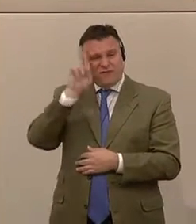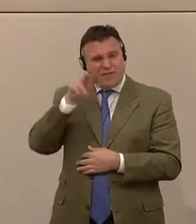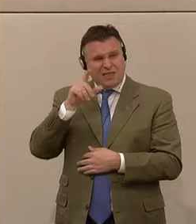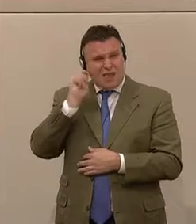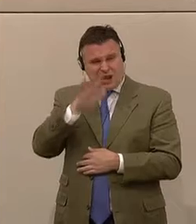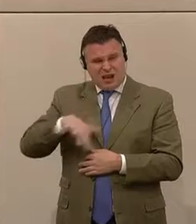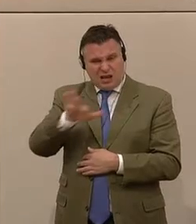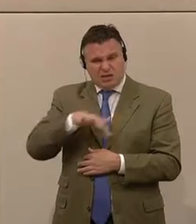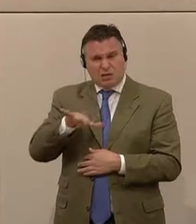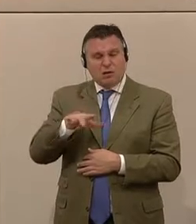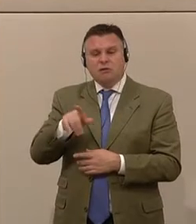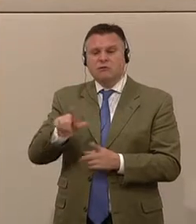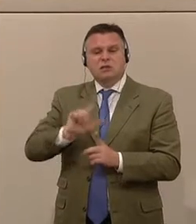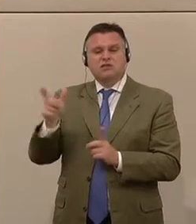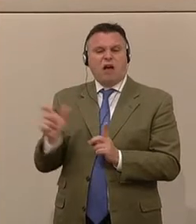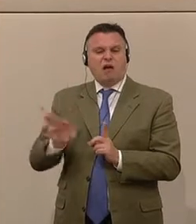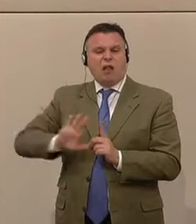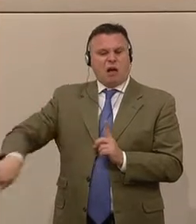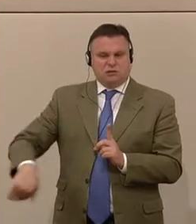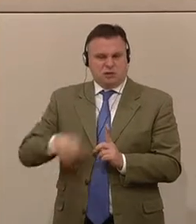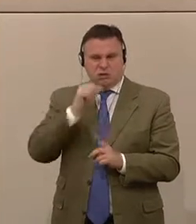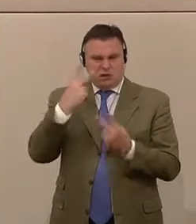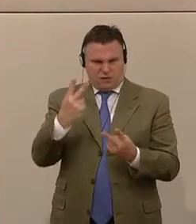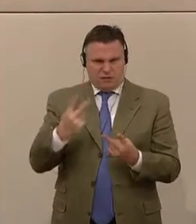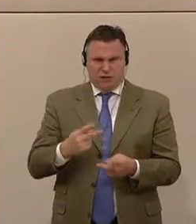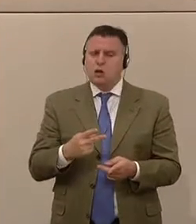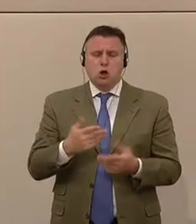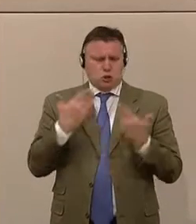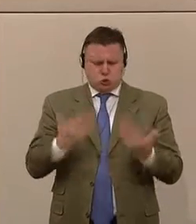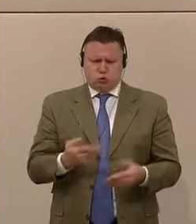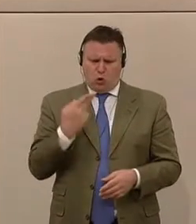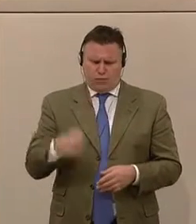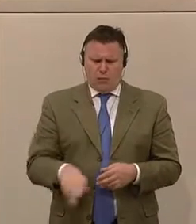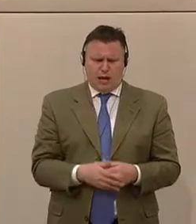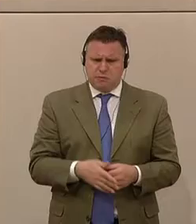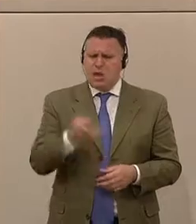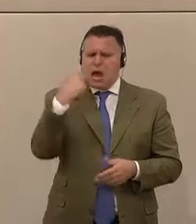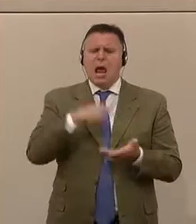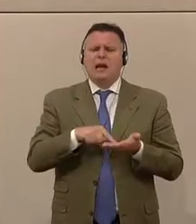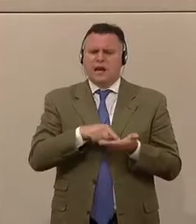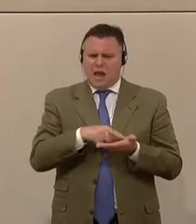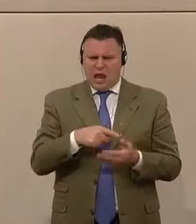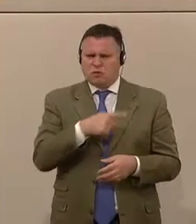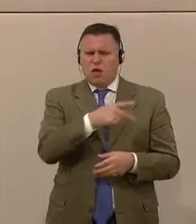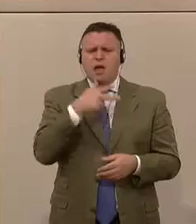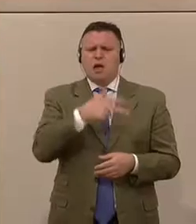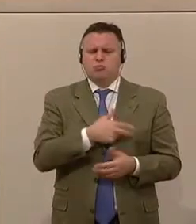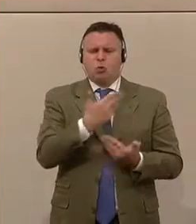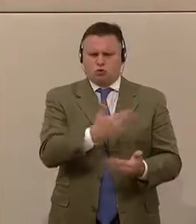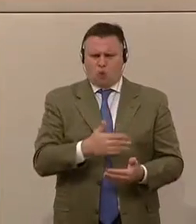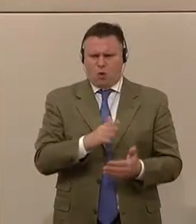in anderen Bereichen zu Bürgern zweiter Klasse degradiert werden. So wird das nicht weitergehen, Herr Kern und meine Kollegen von der SPÖ.